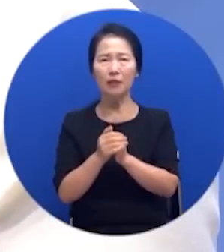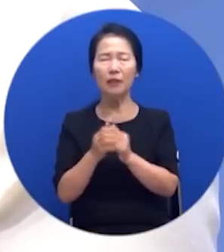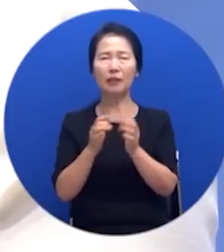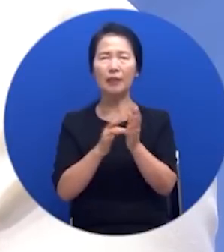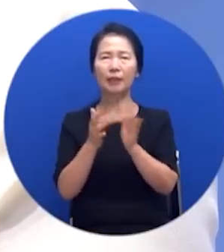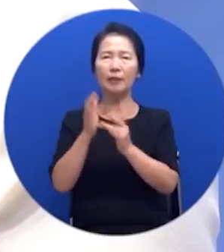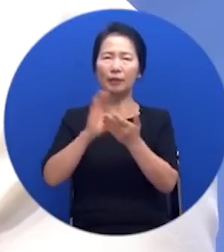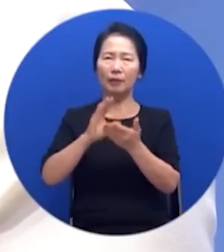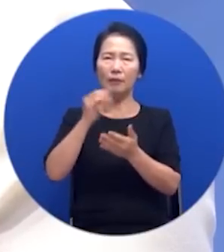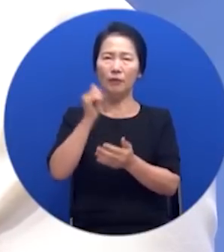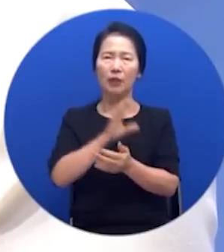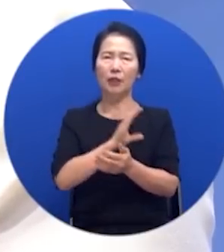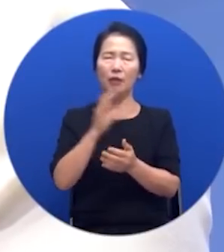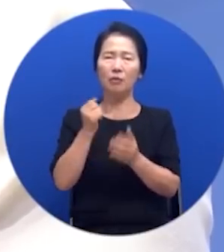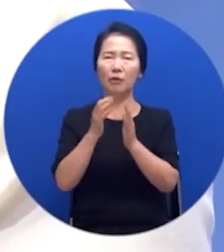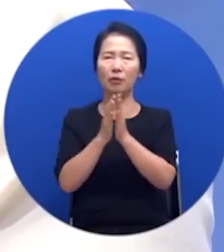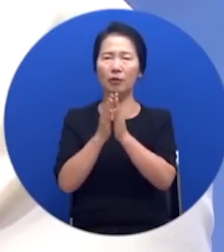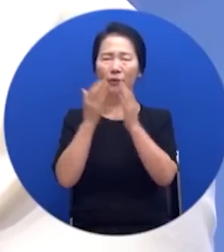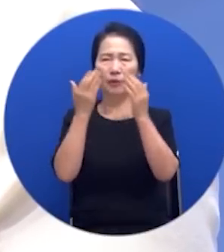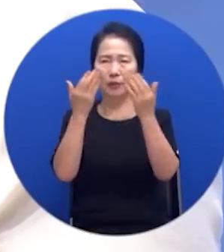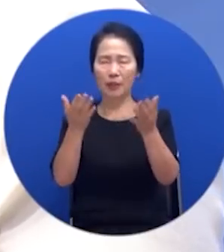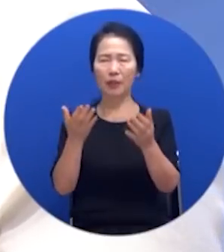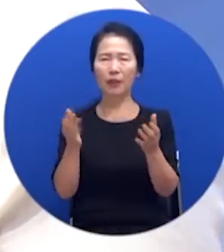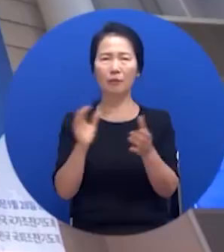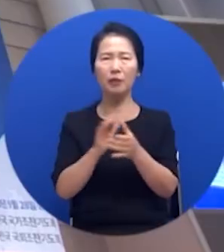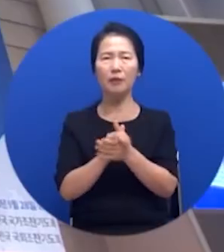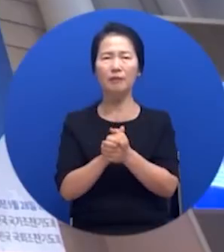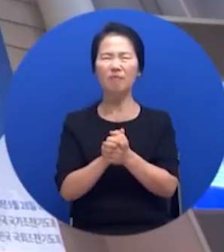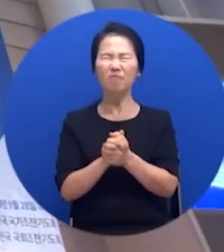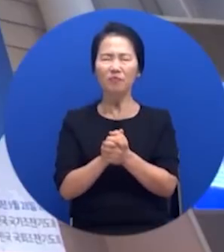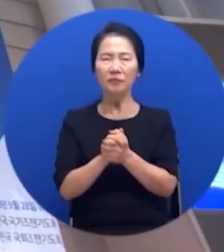예수 그리스도 이름으로 기도드리옵나이다. 아멘.